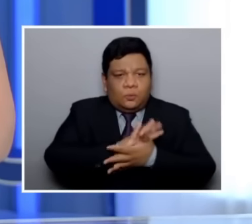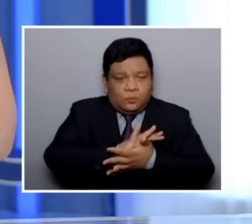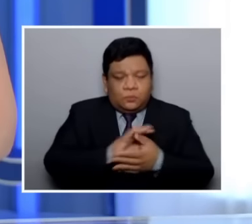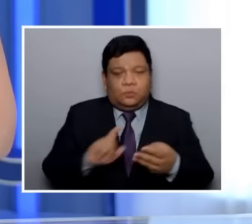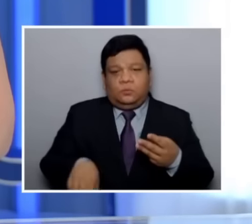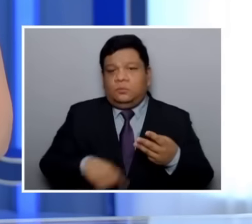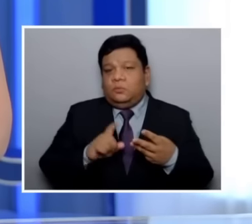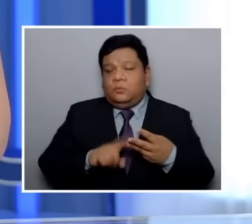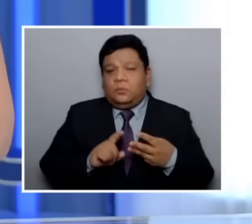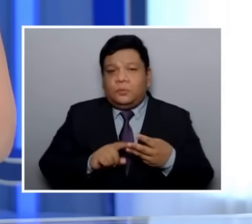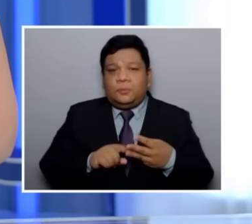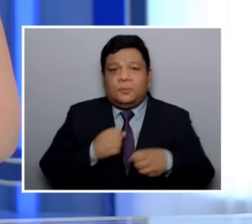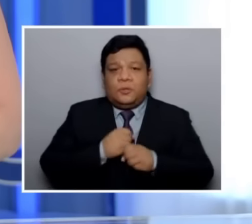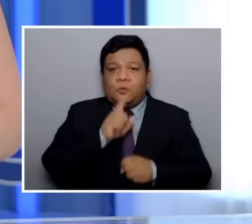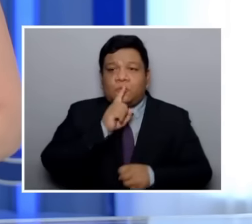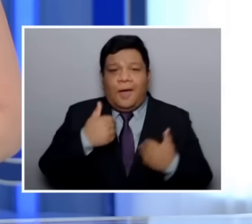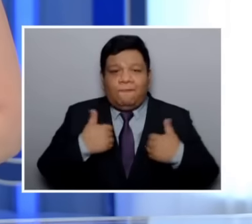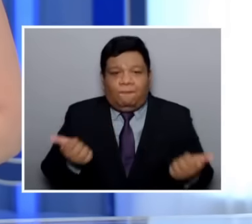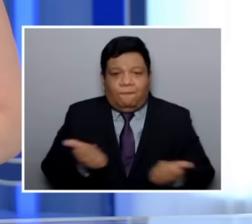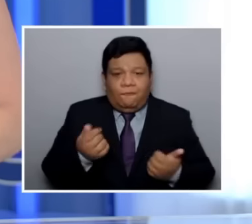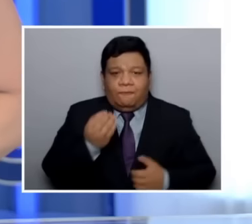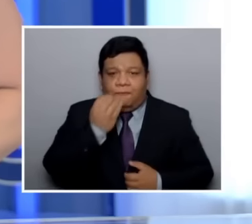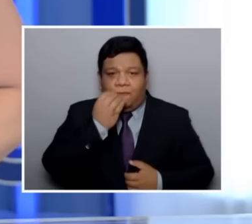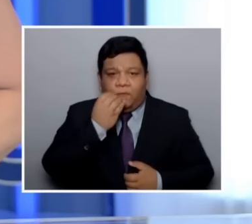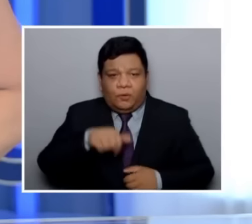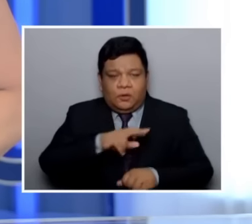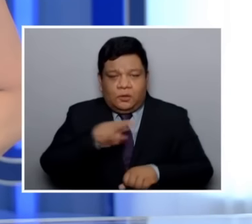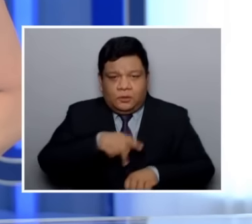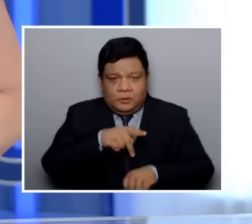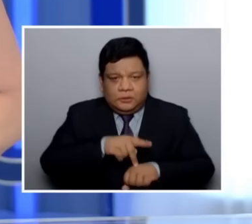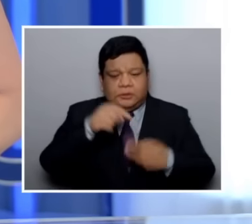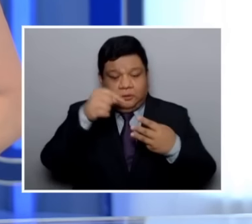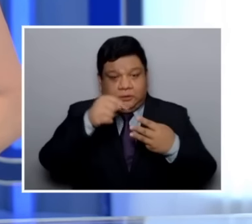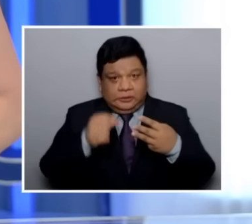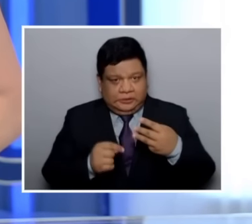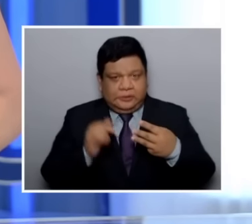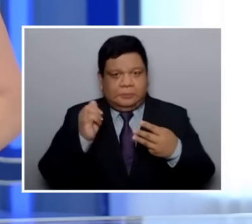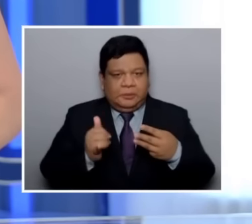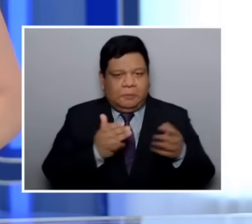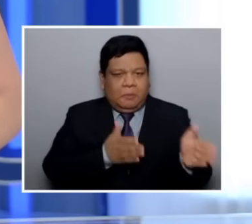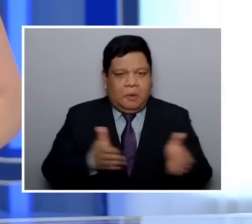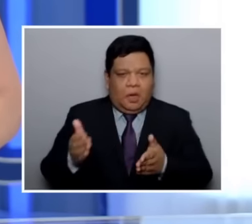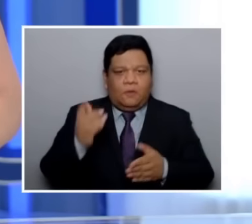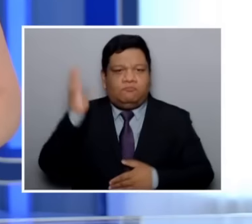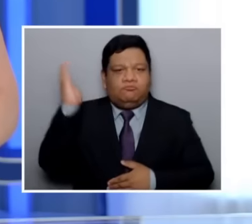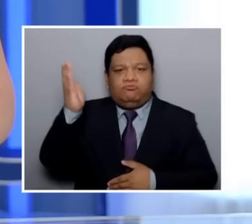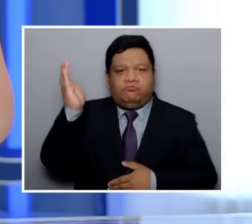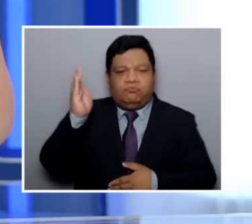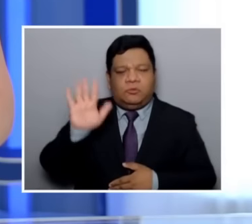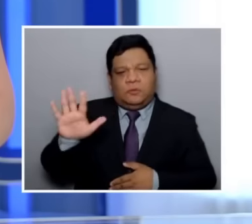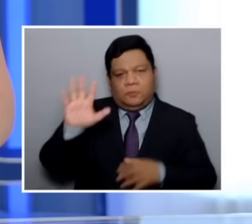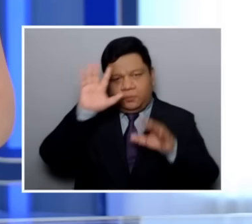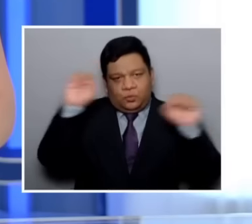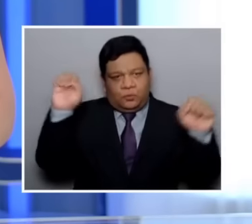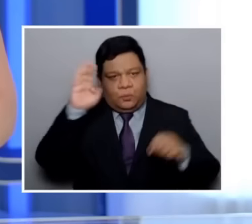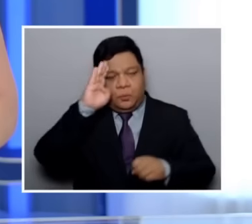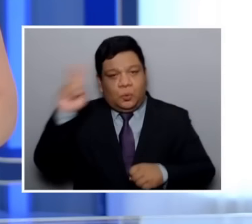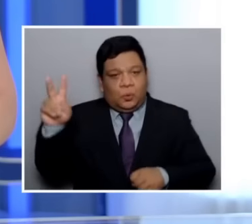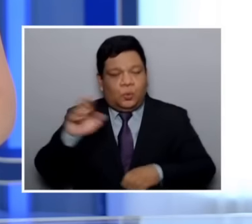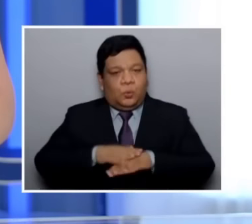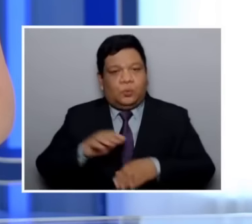pagsiguro sa food security ng bansa. Ilan yan sa mga aasang tatalakayin ni Pangulong Ferdinand Marcos